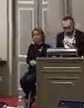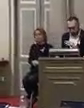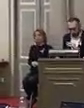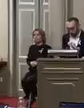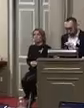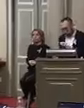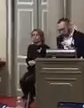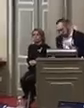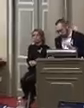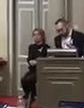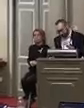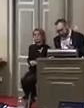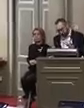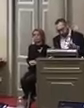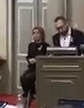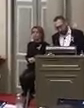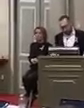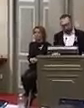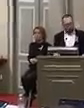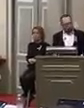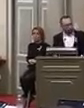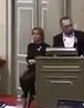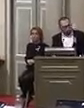Danas se govorilo